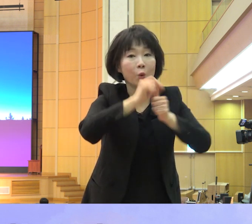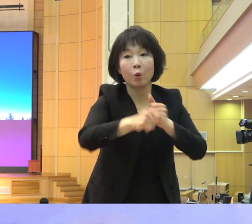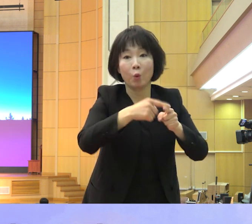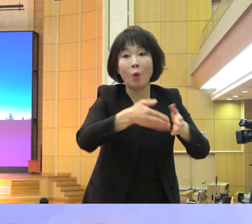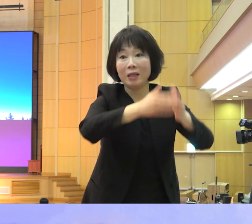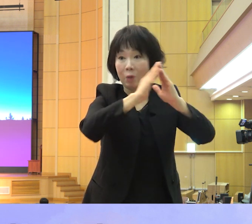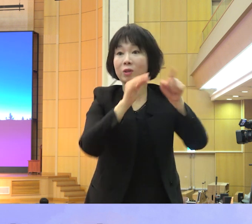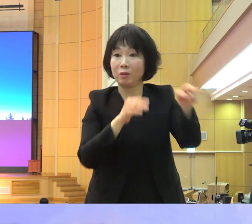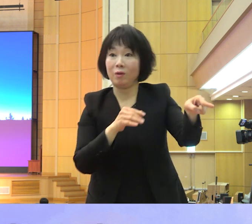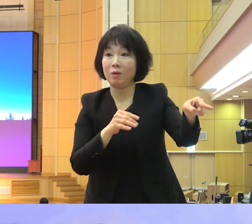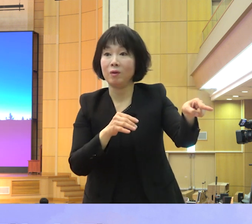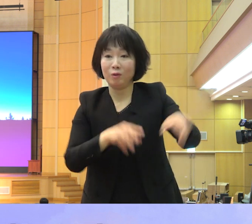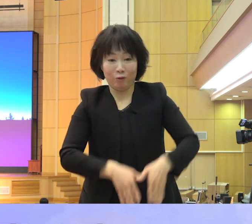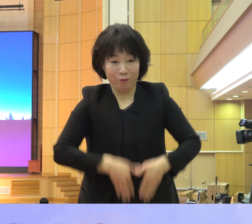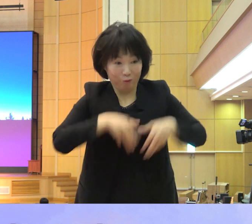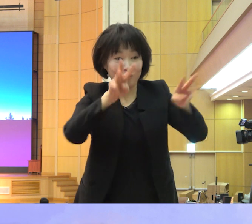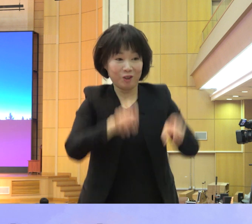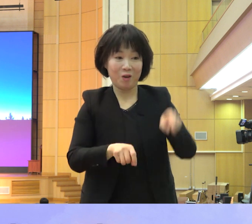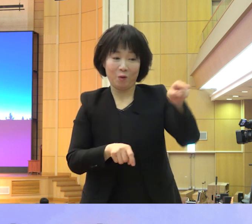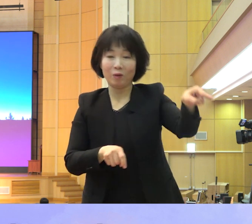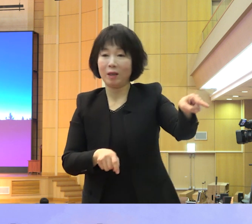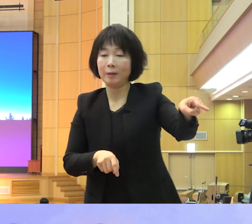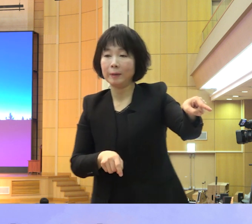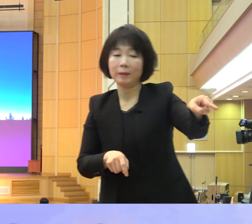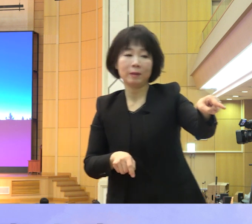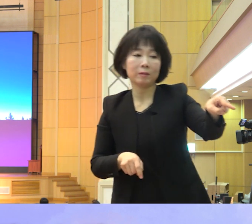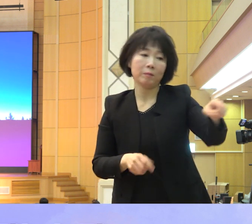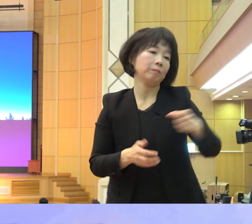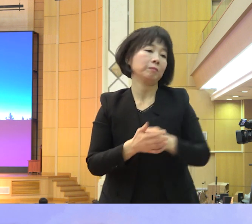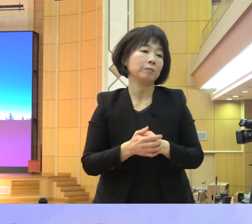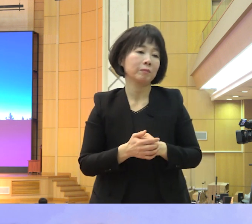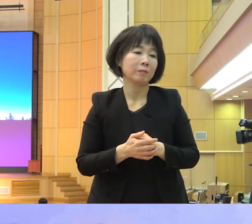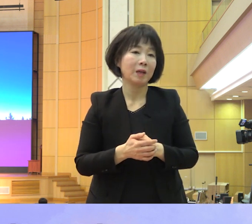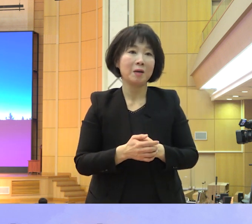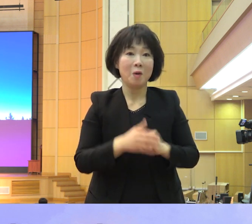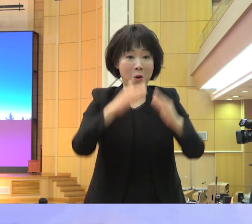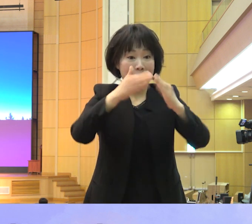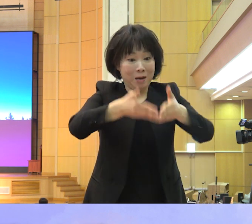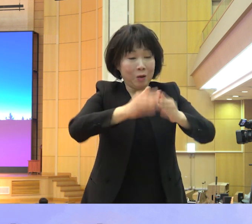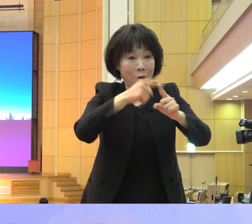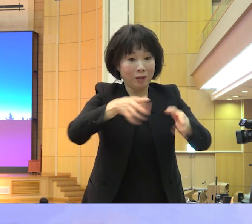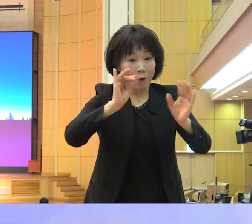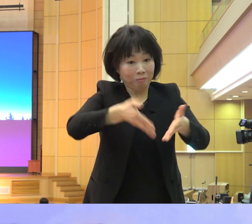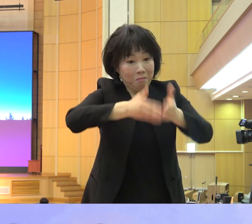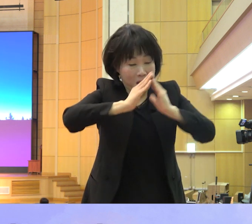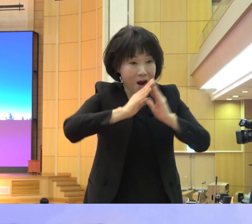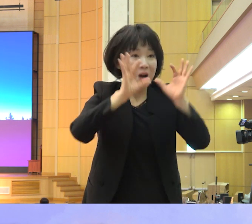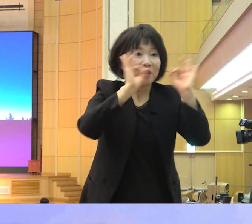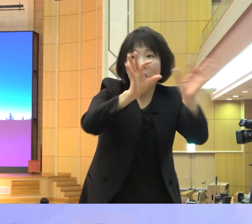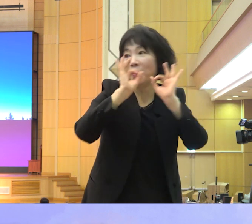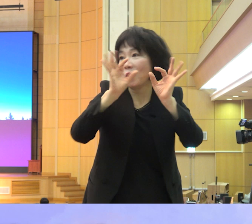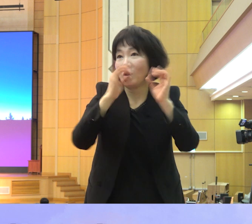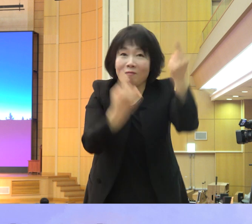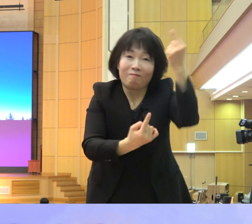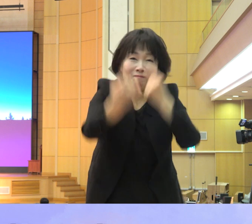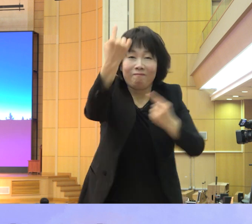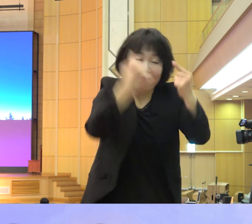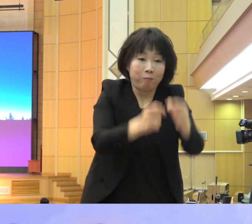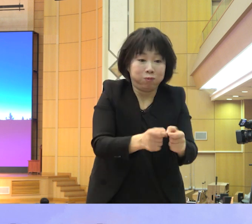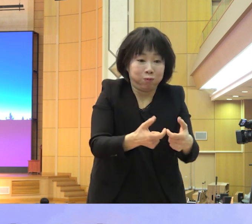때 많은 사람들이 전도가 되고, 그리고 부흥회를